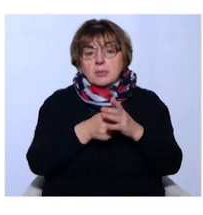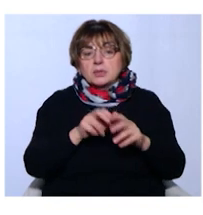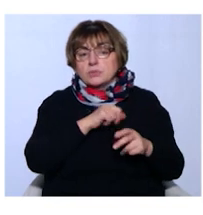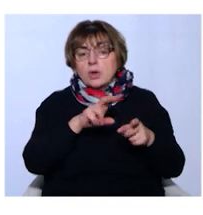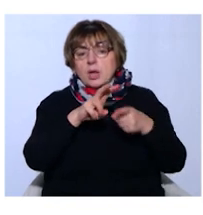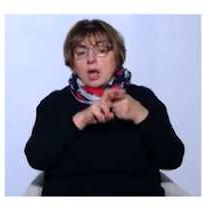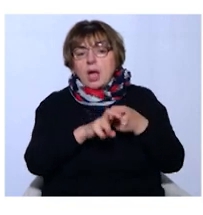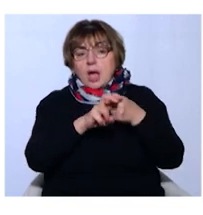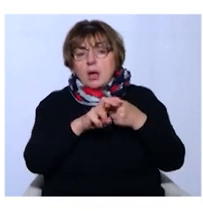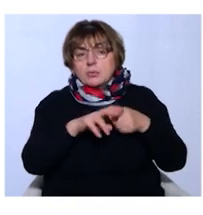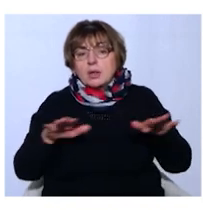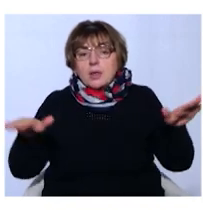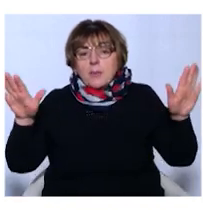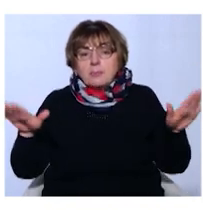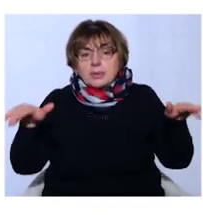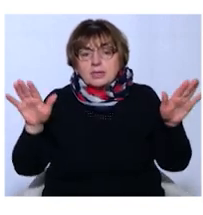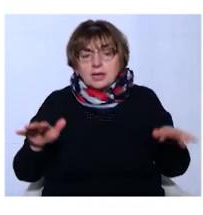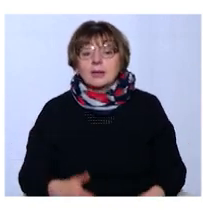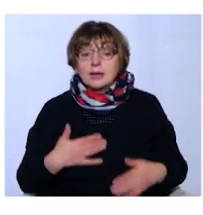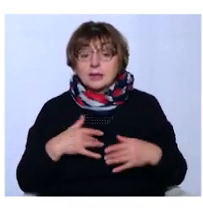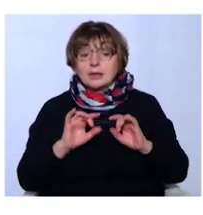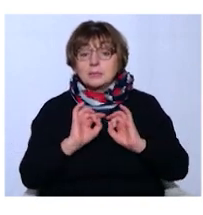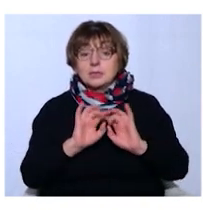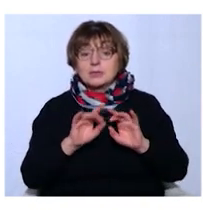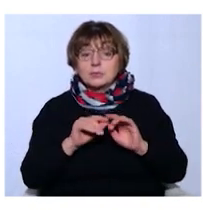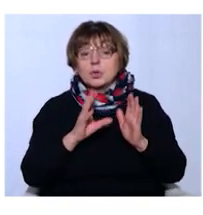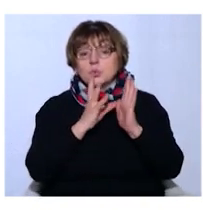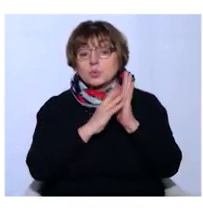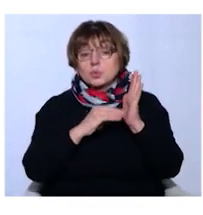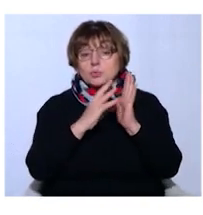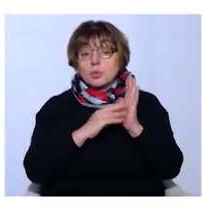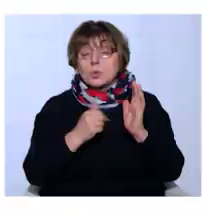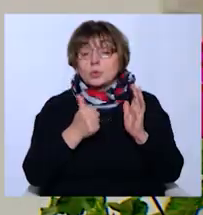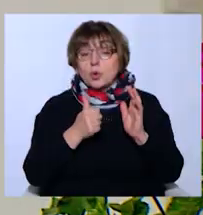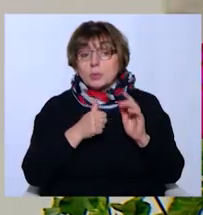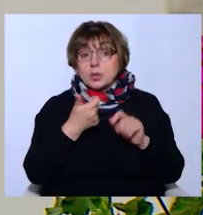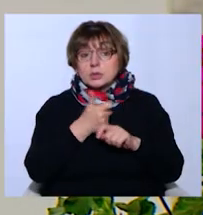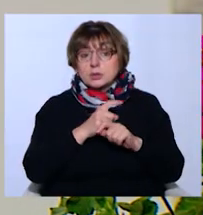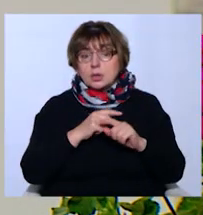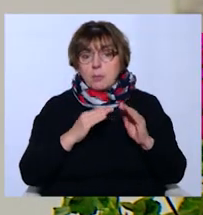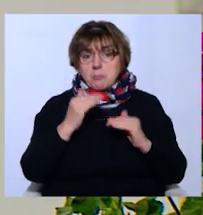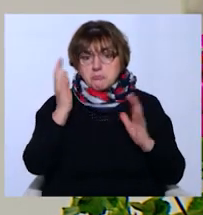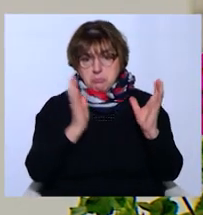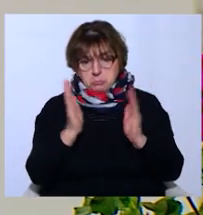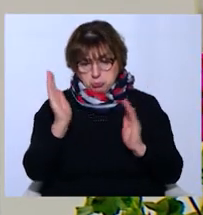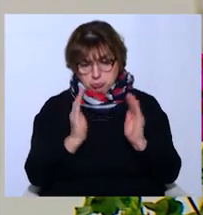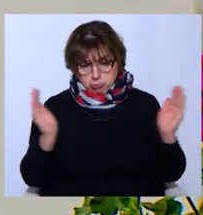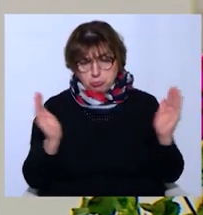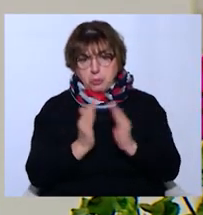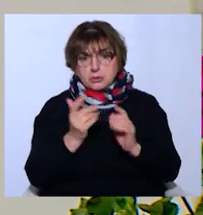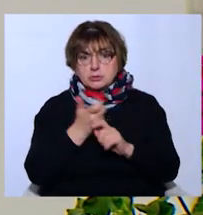ღამურა დაფრინავს. ეხლა მინდა გესაუბროთ ძუძუმწოვრებზე, რომლებიც ზომით ძალიან განსხვავდებიან